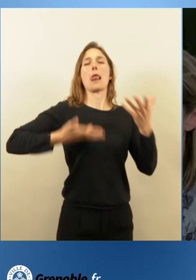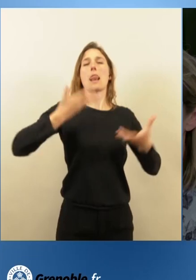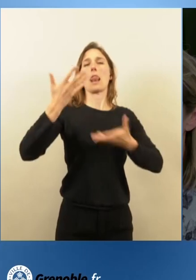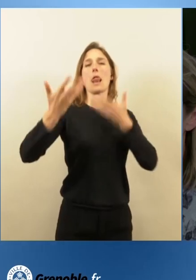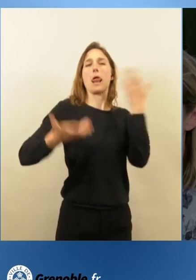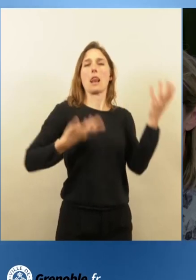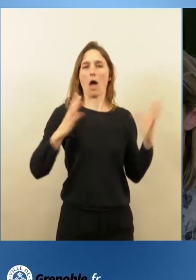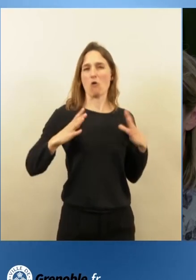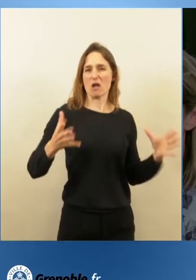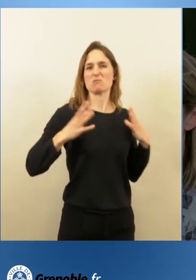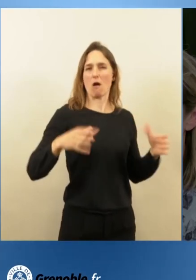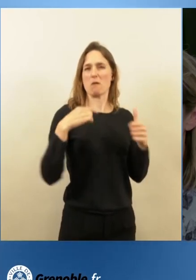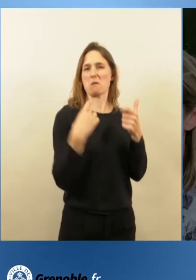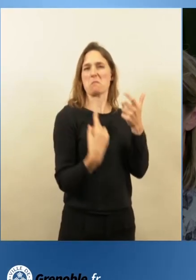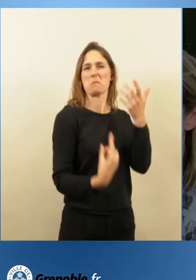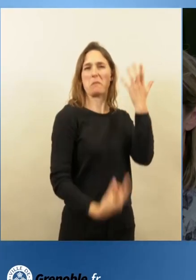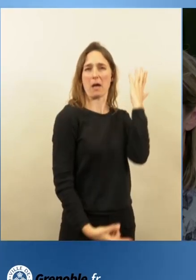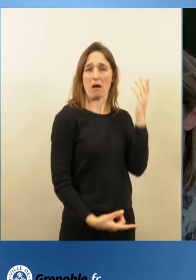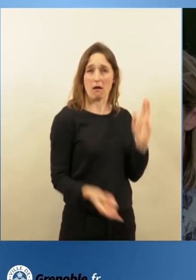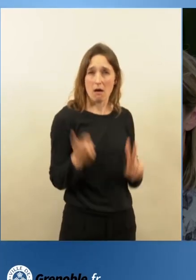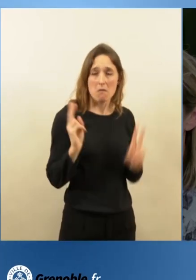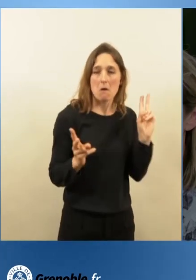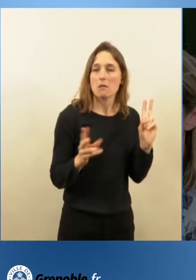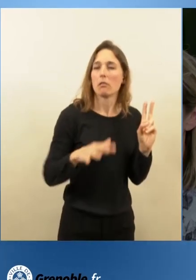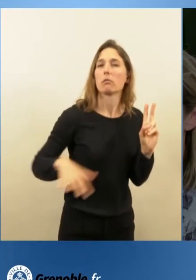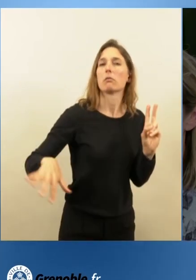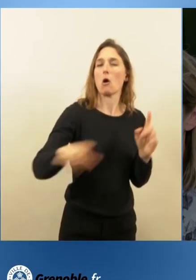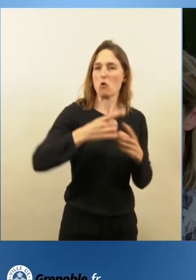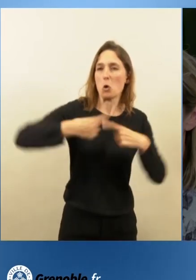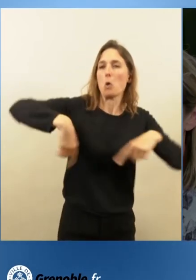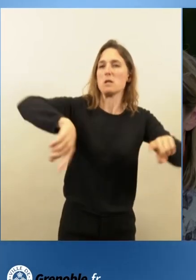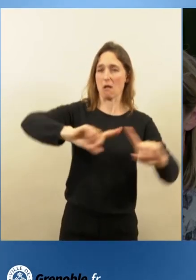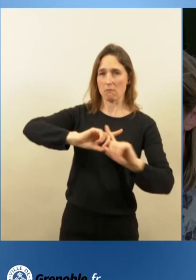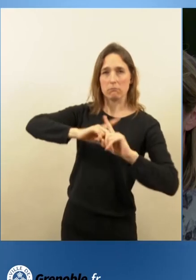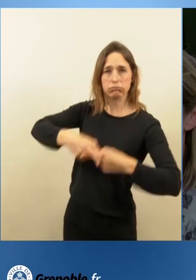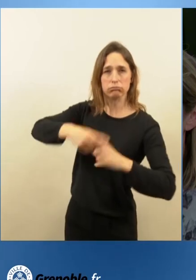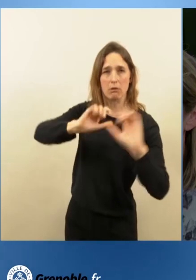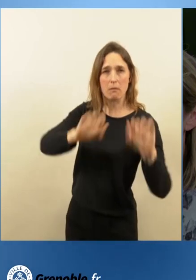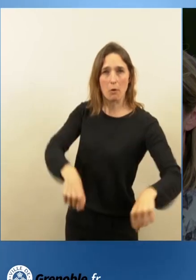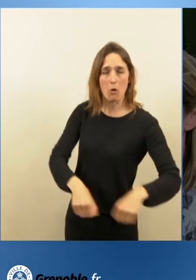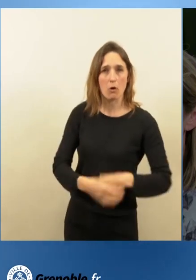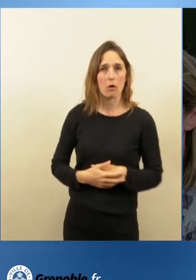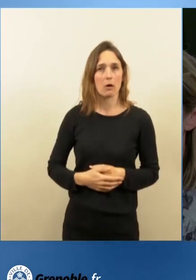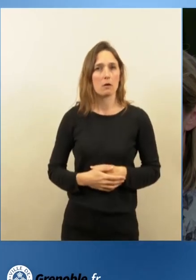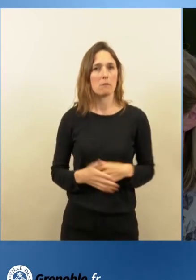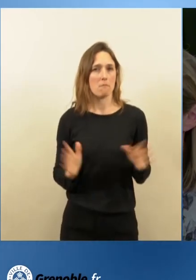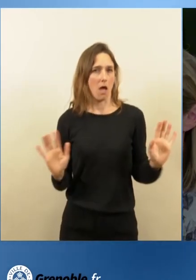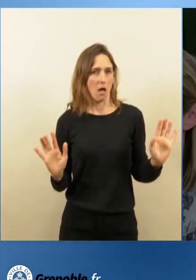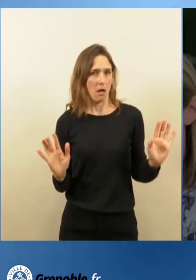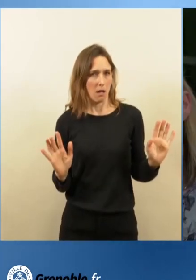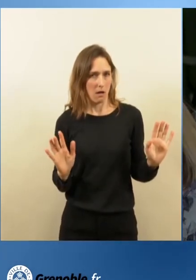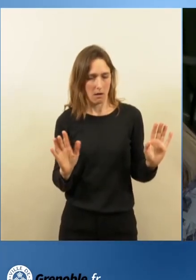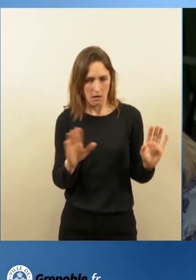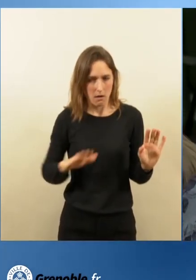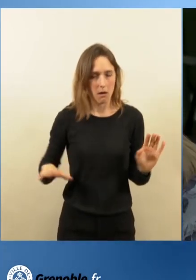multiples et je doute pas qu'ils puissent convaincre des comités et des jurys mais il n'aidera aucunement